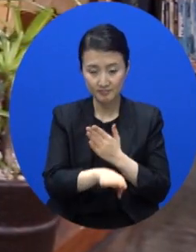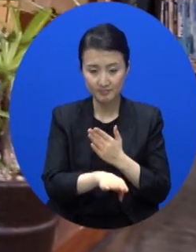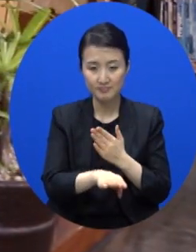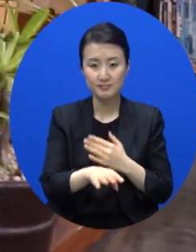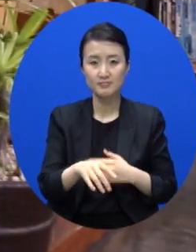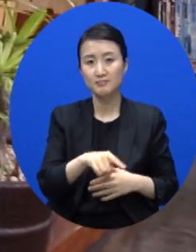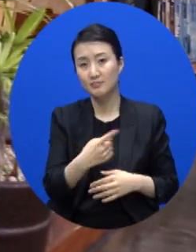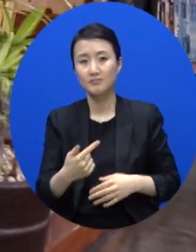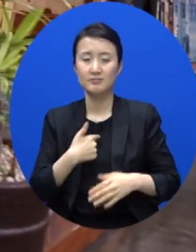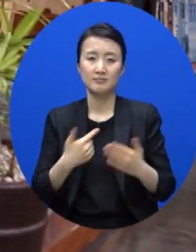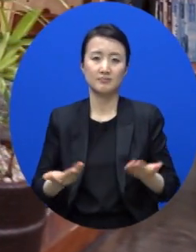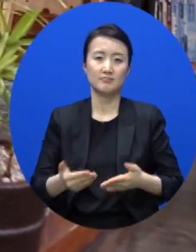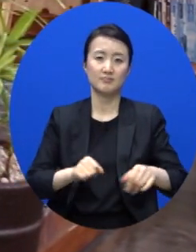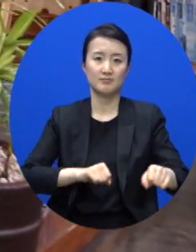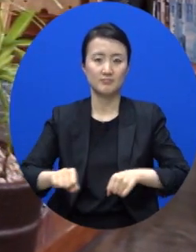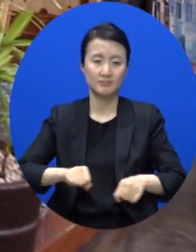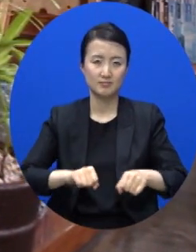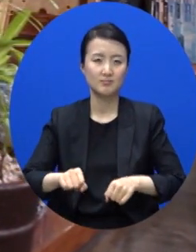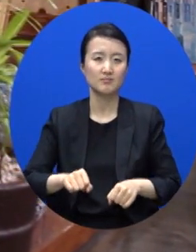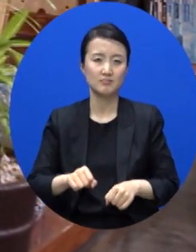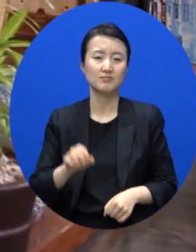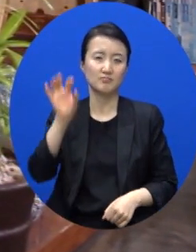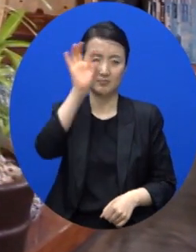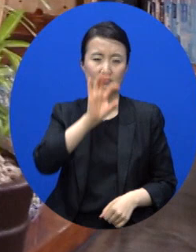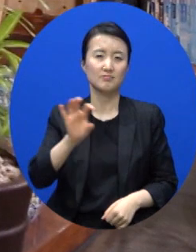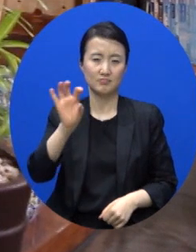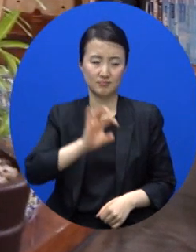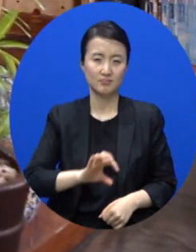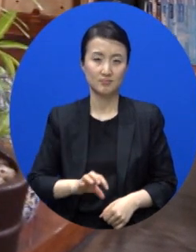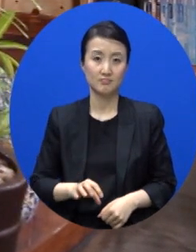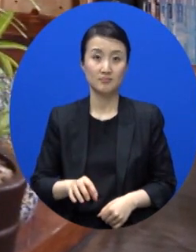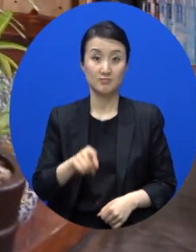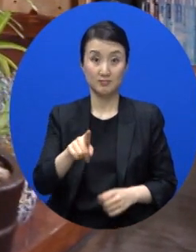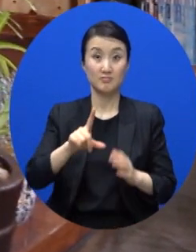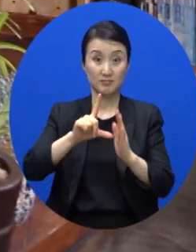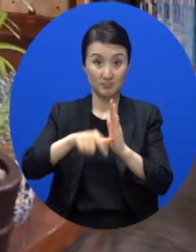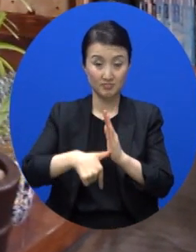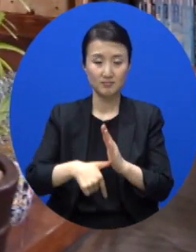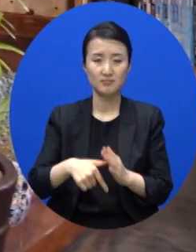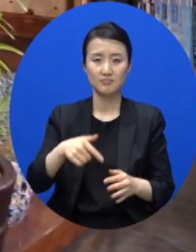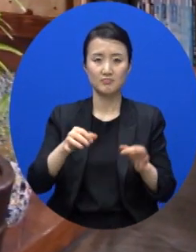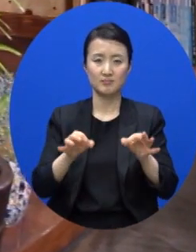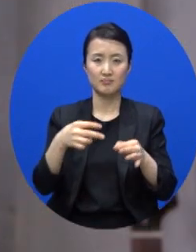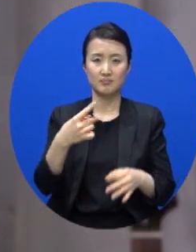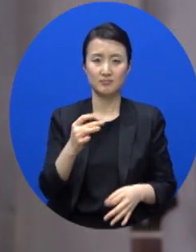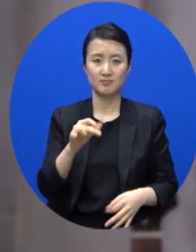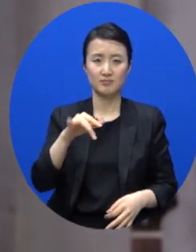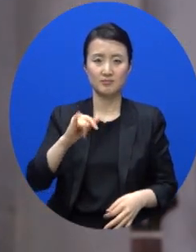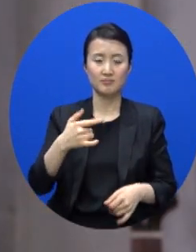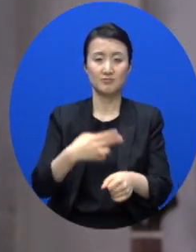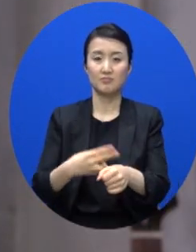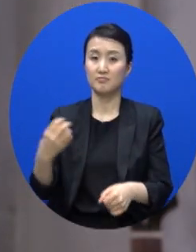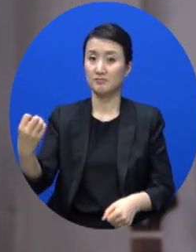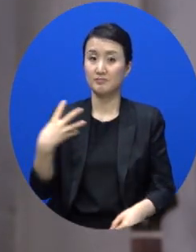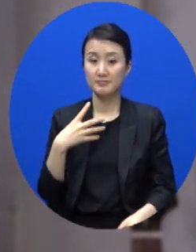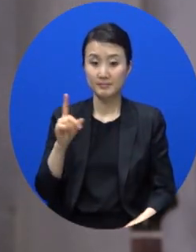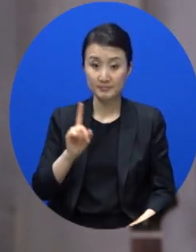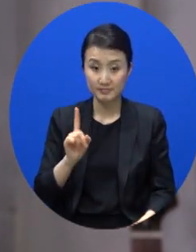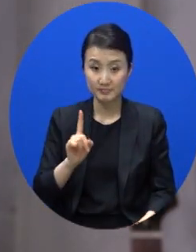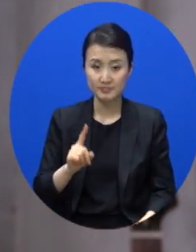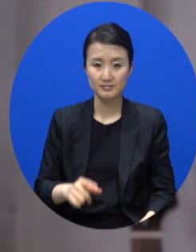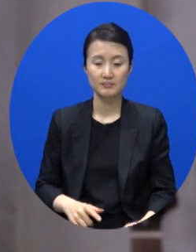해야 되는데 김동진 선생님께서 그때는 어떻게 말씀을 하시냐면 집이